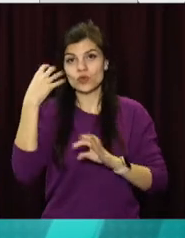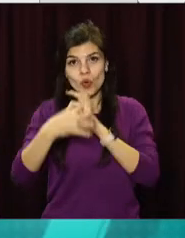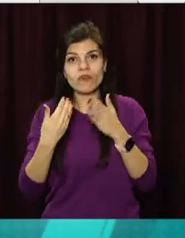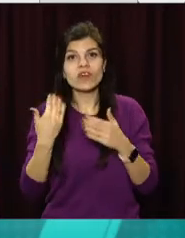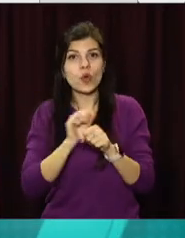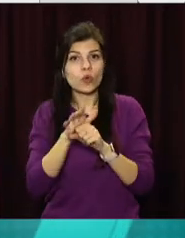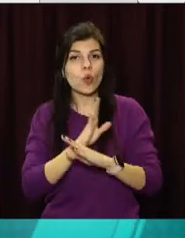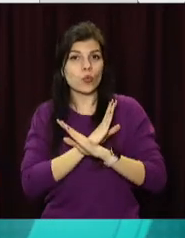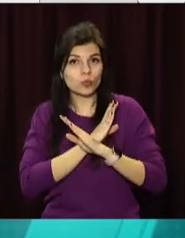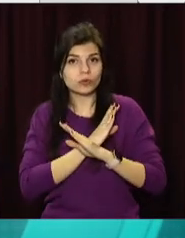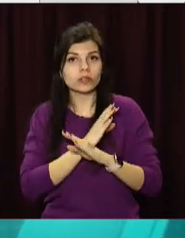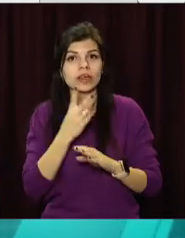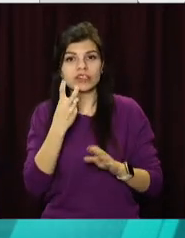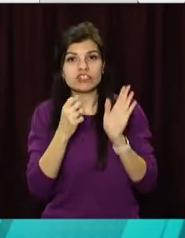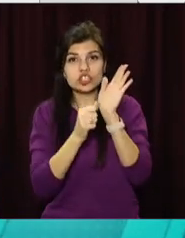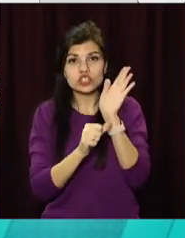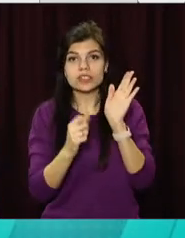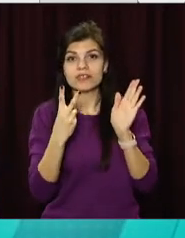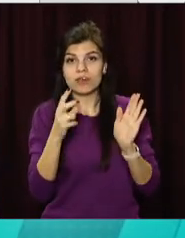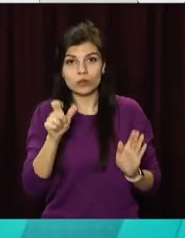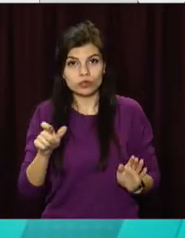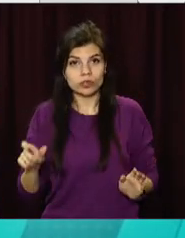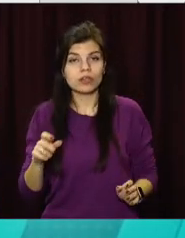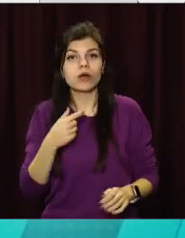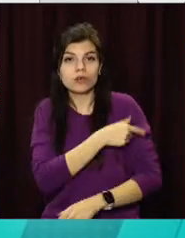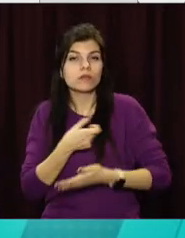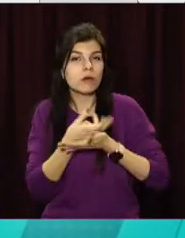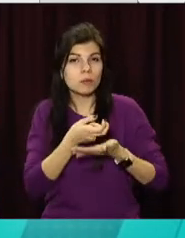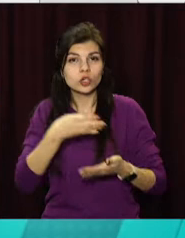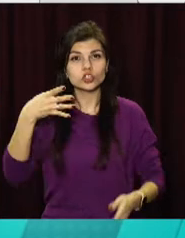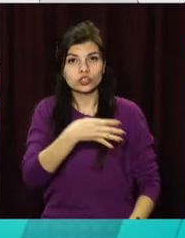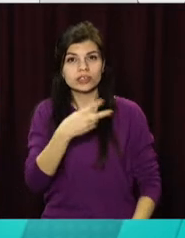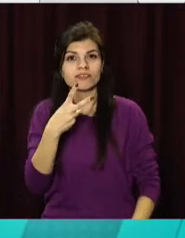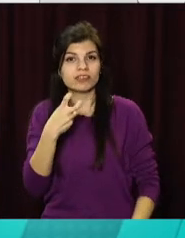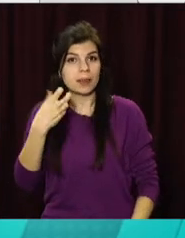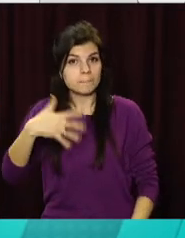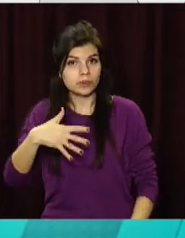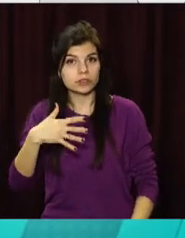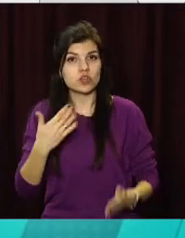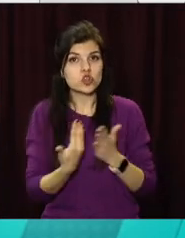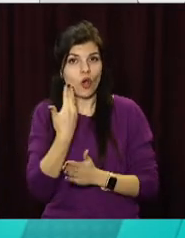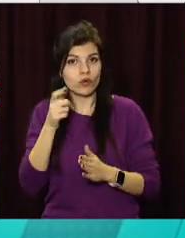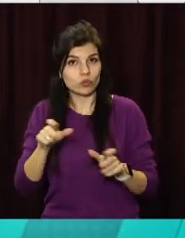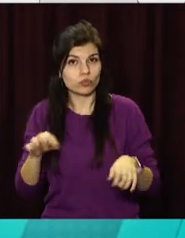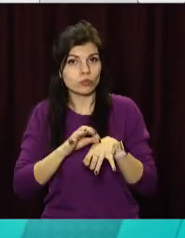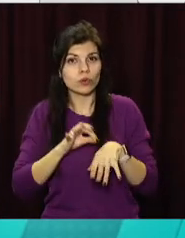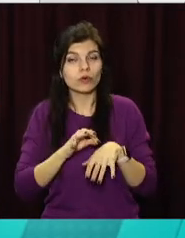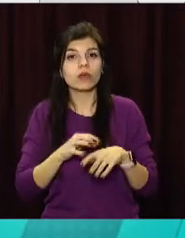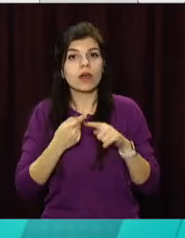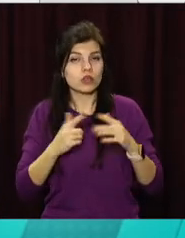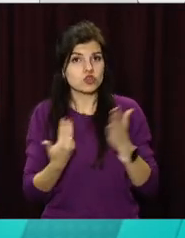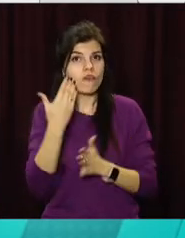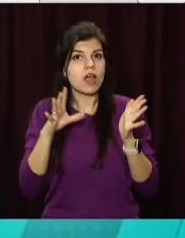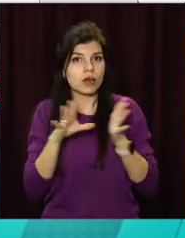від корони померли 262 людини, ушпиталили 4250 нових пацієнтів. Це